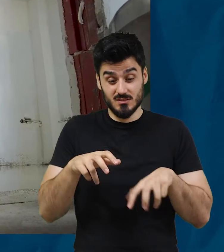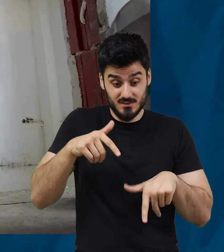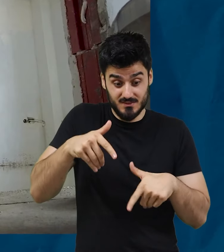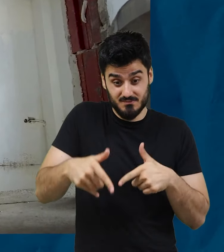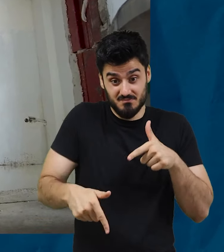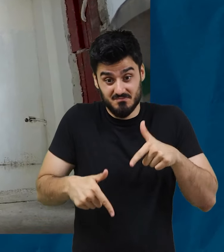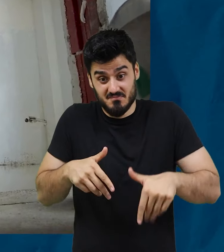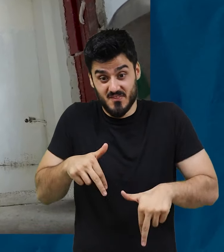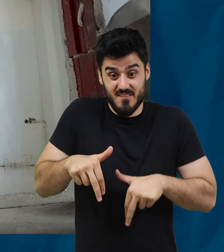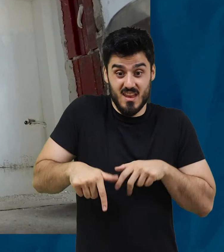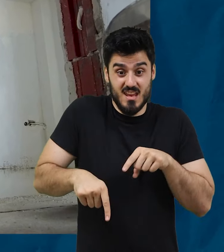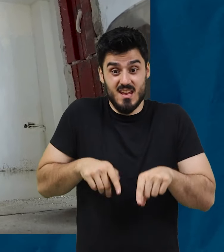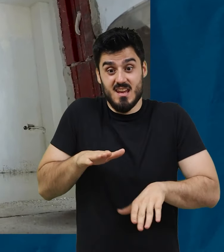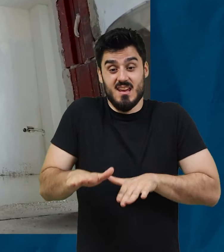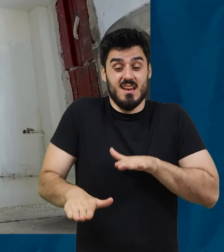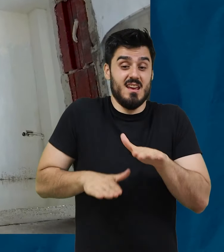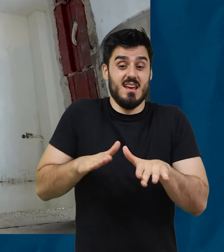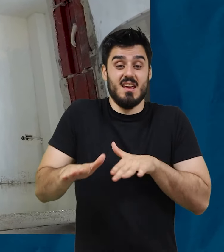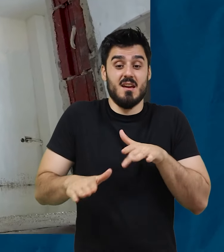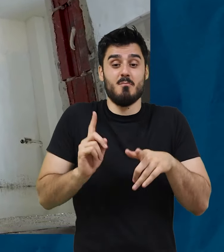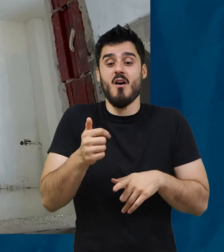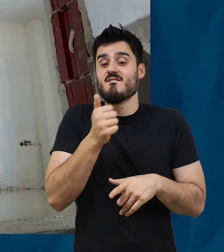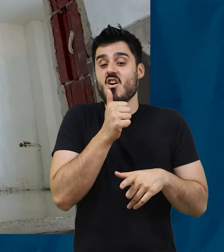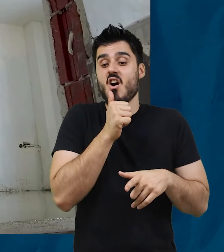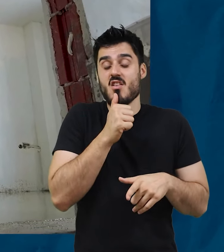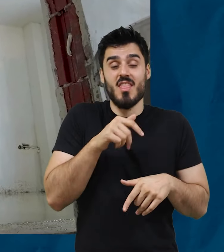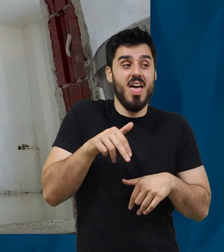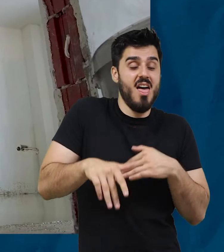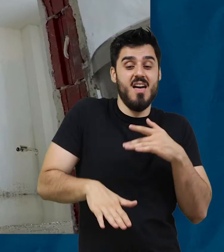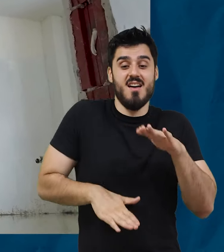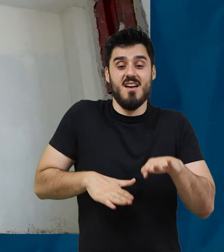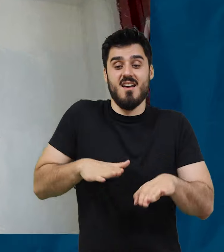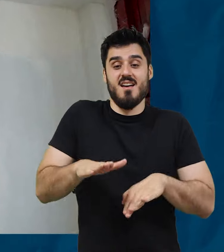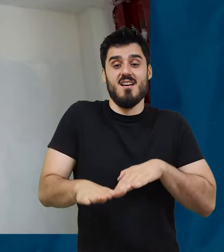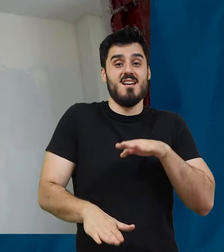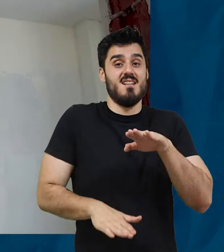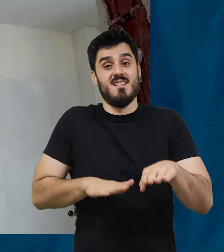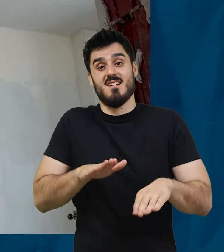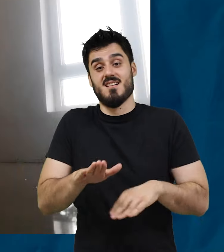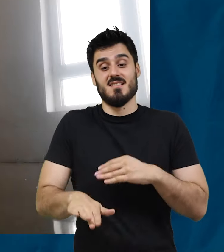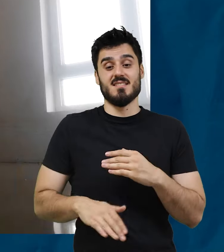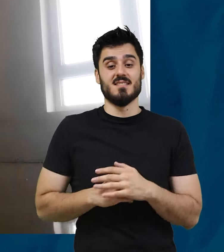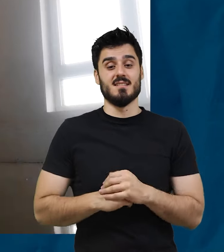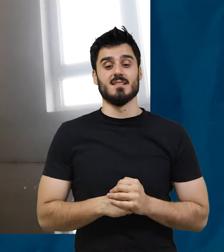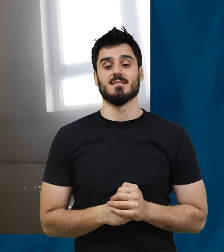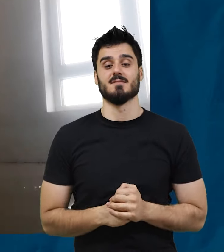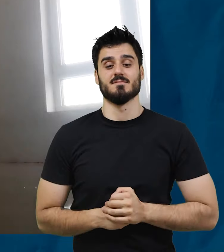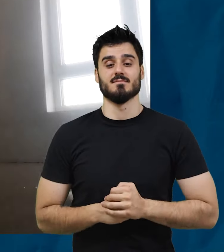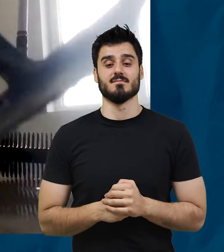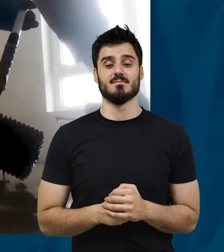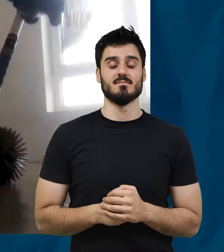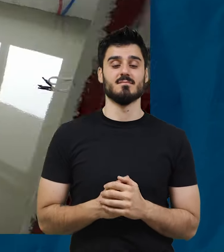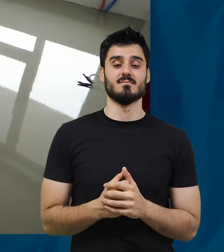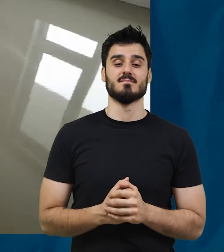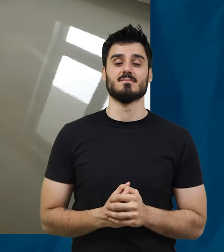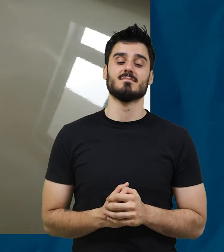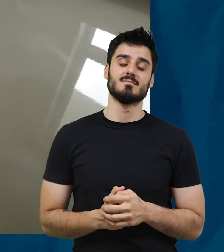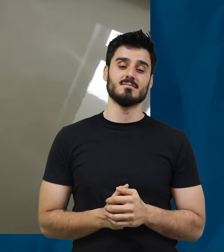копки, мога ходиш върху вода, бате. Гледай. Ето, гледай, хоп, се едно хоро върху водата.